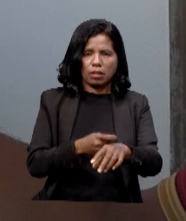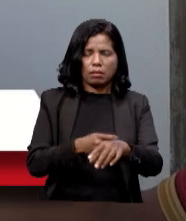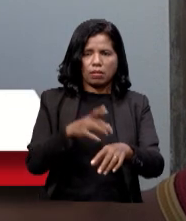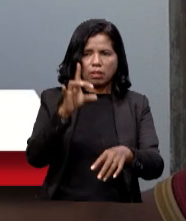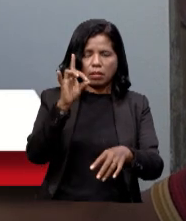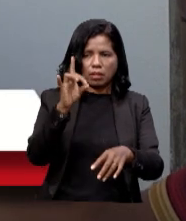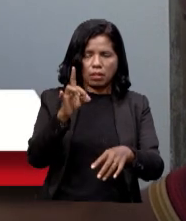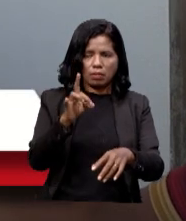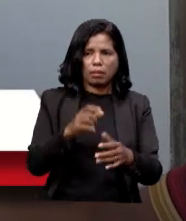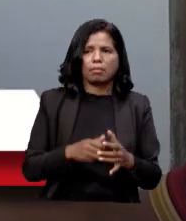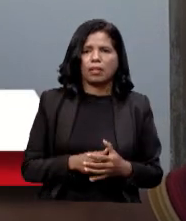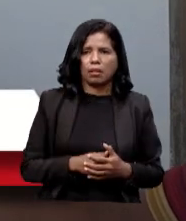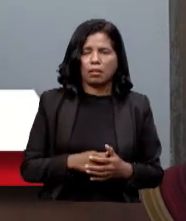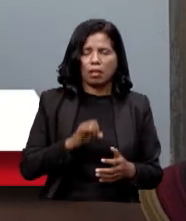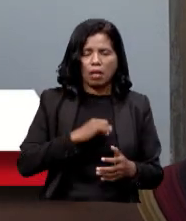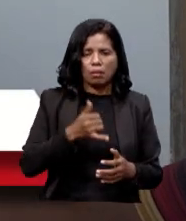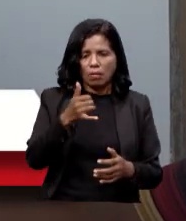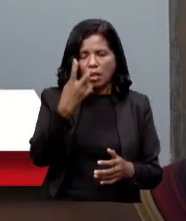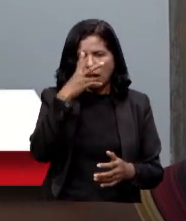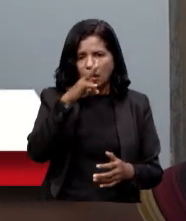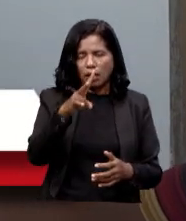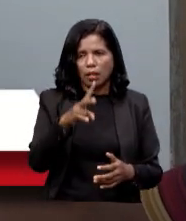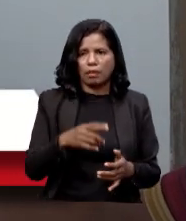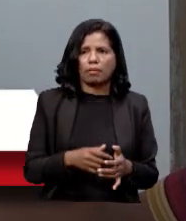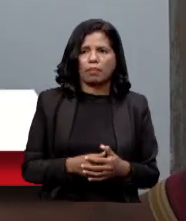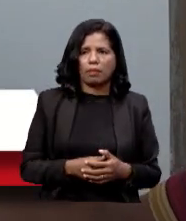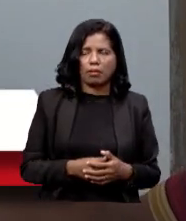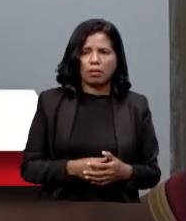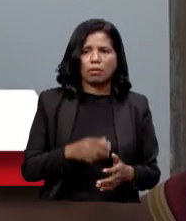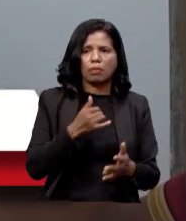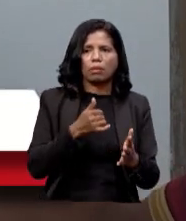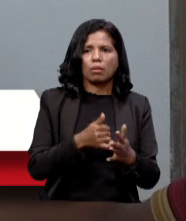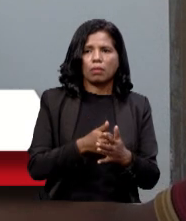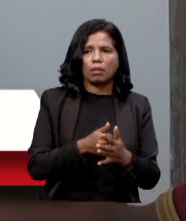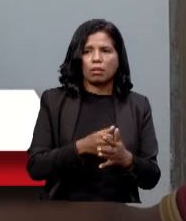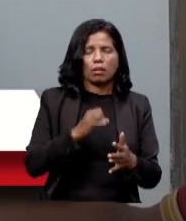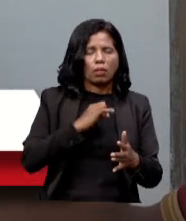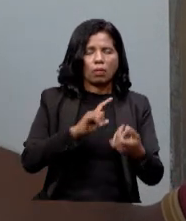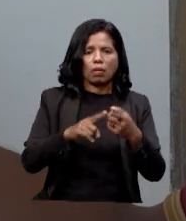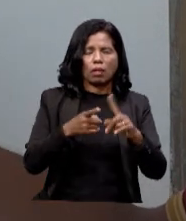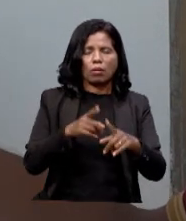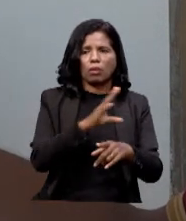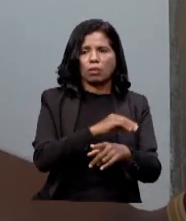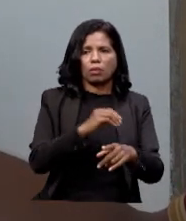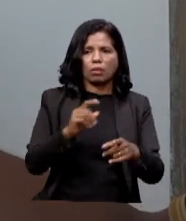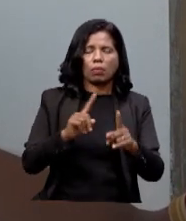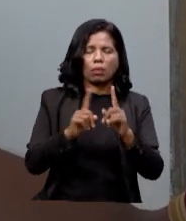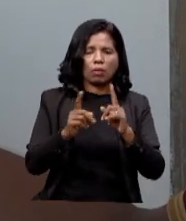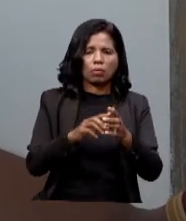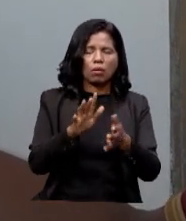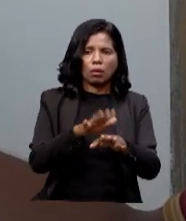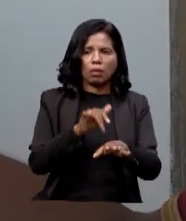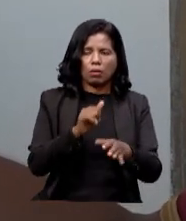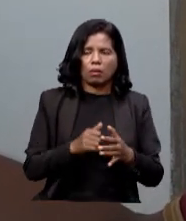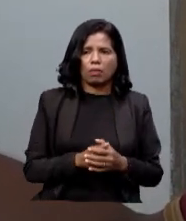tamat tu kusia tu kualo resin, hau tumba cek, hau tohen nebai sirah kolega hau tu di hau kona SSB bola mera, hau tembus,